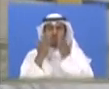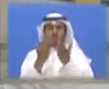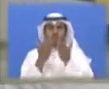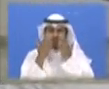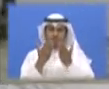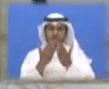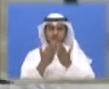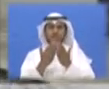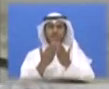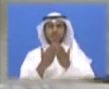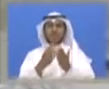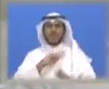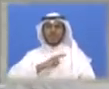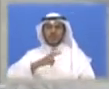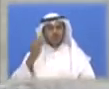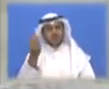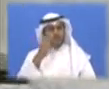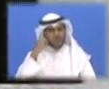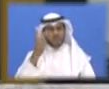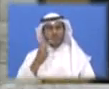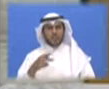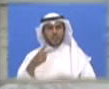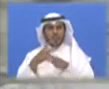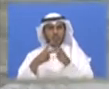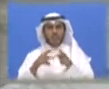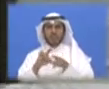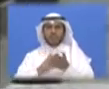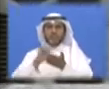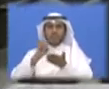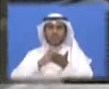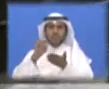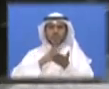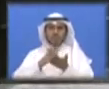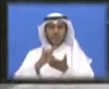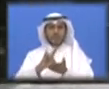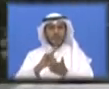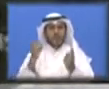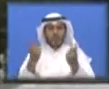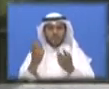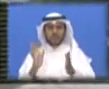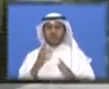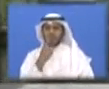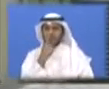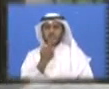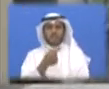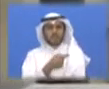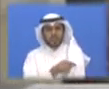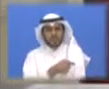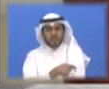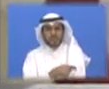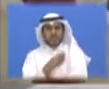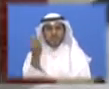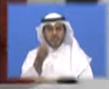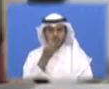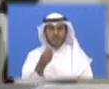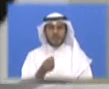الأخيرة قيام عدد من المواطنين الكويتيين بالدخول إلى بريطانيا بهدف العلاج والدراسة تأشيرات